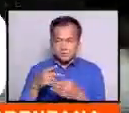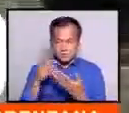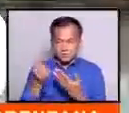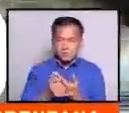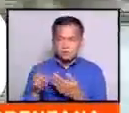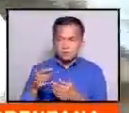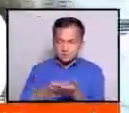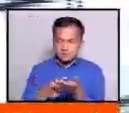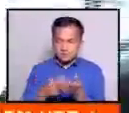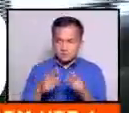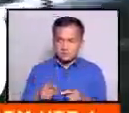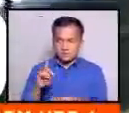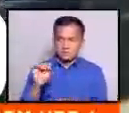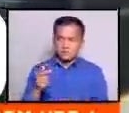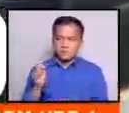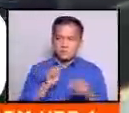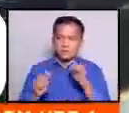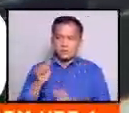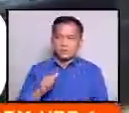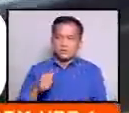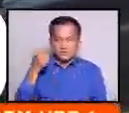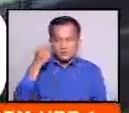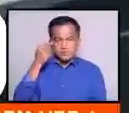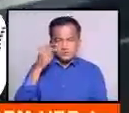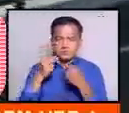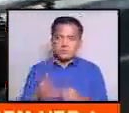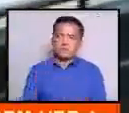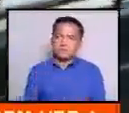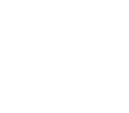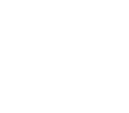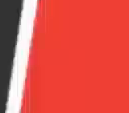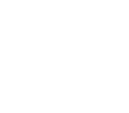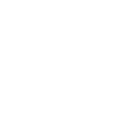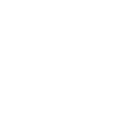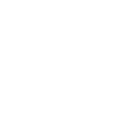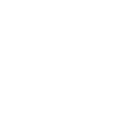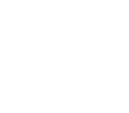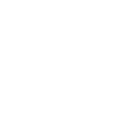talakayin ang mangyayari sa mga aso. Umaaksyon, Greg Gregorio, News 5.